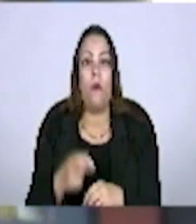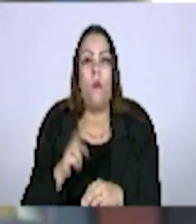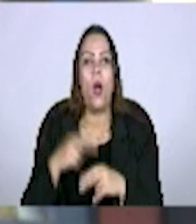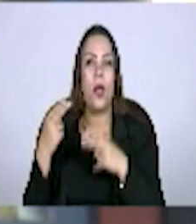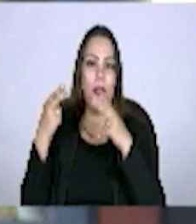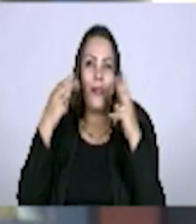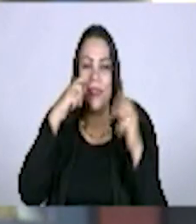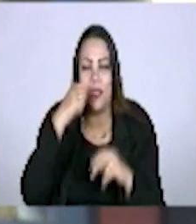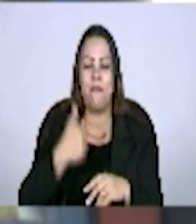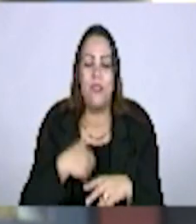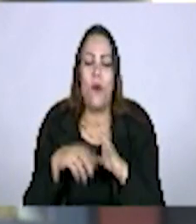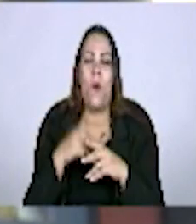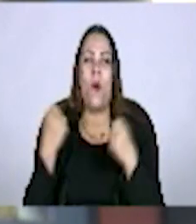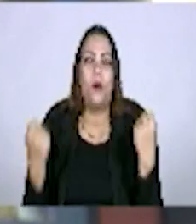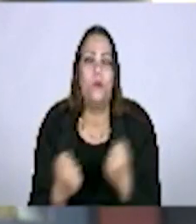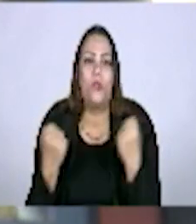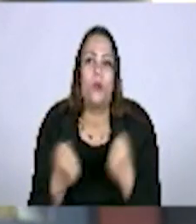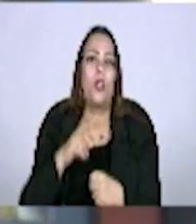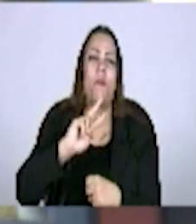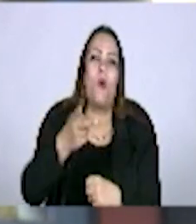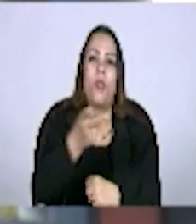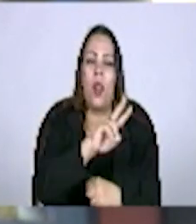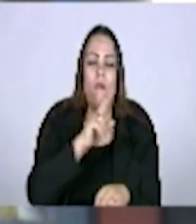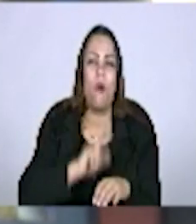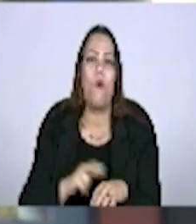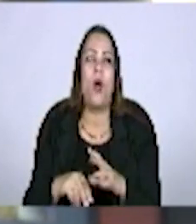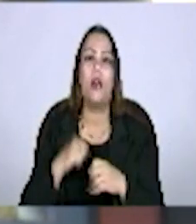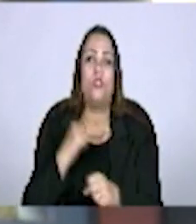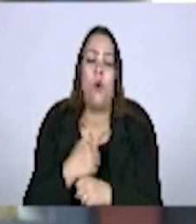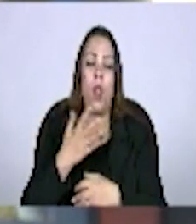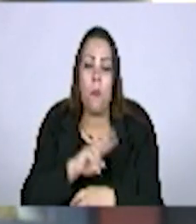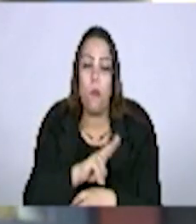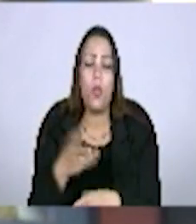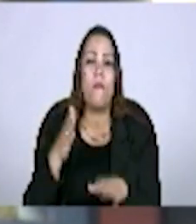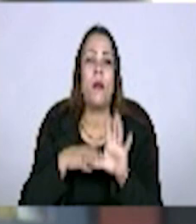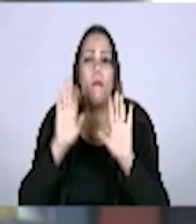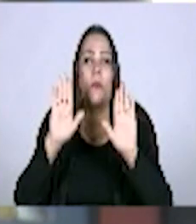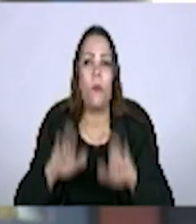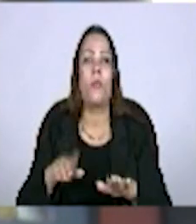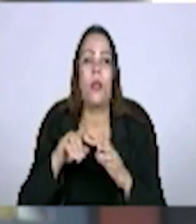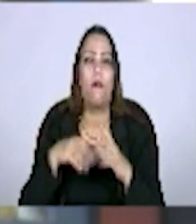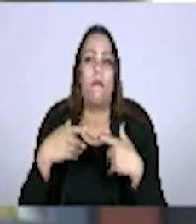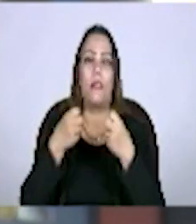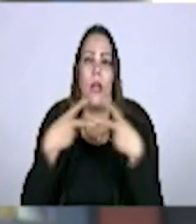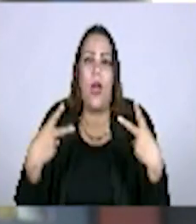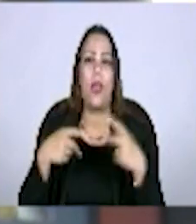ونامل ان تسفر الجهود المختلفه والضغوط المختلفه دي عن وضع نهايه